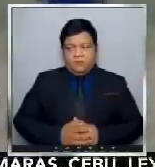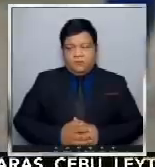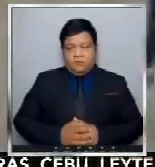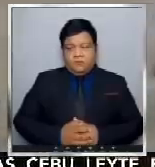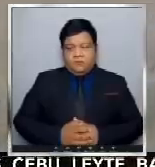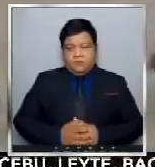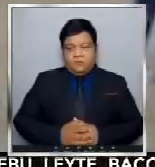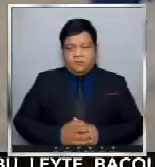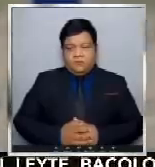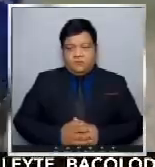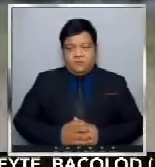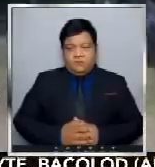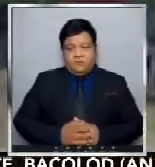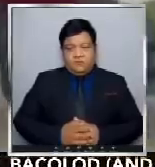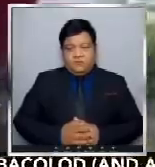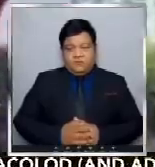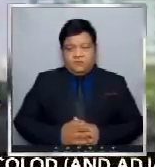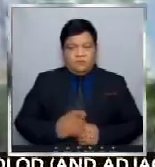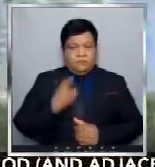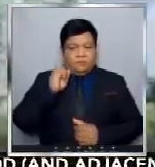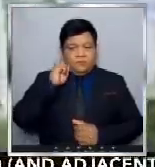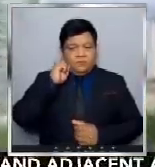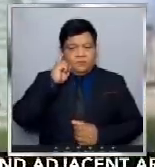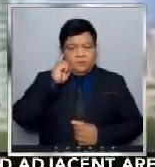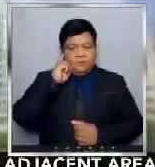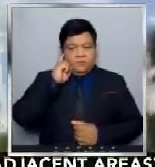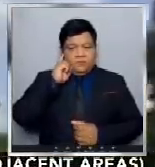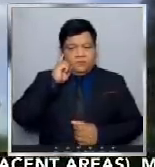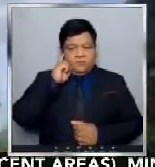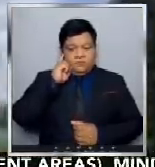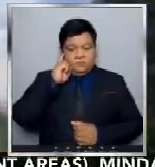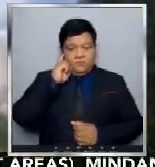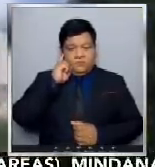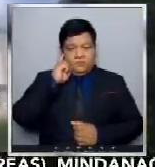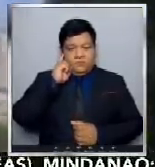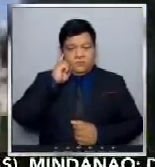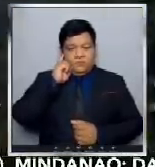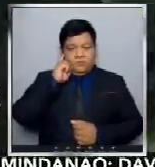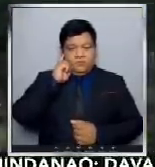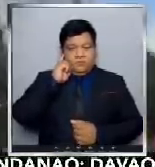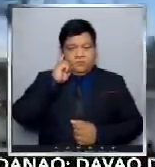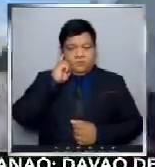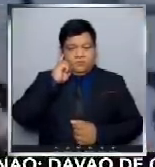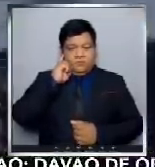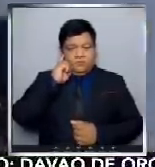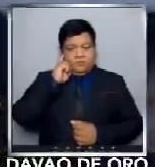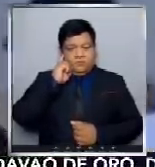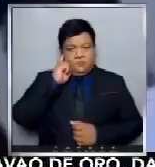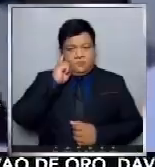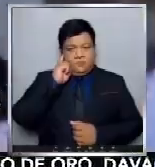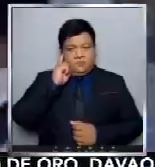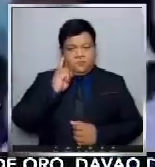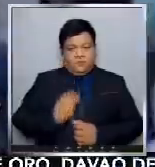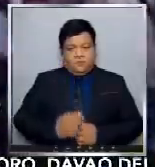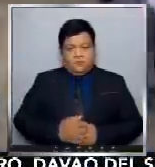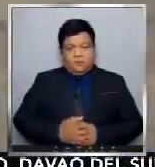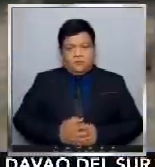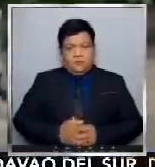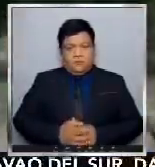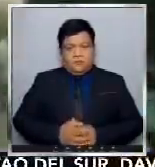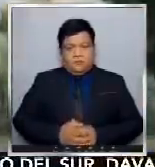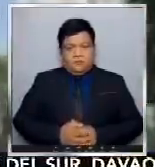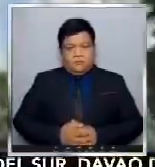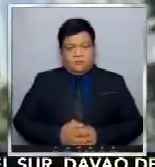ng Moriones Street, Velasquez Street, Enzamora Street at Jane Nolasco Street. Ivan Pia, sa ngayon nga ay nagpapatuloy